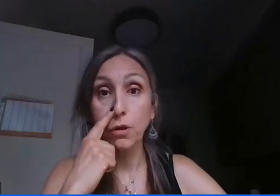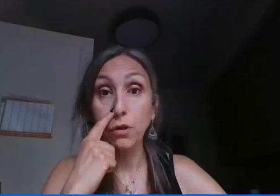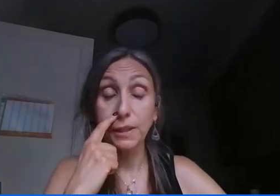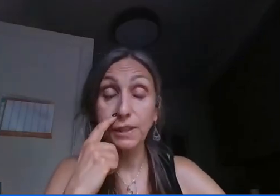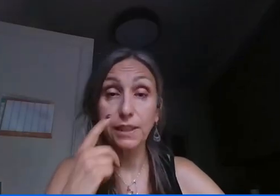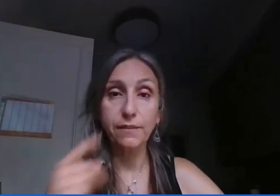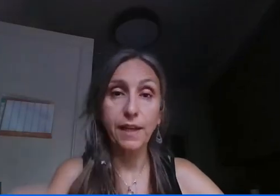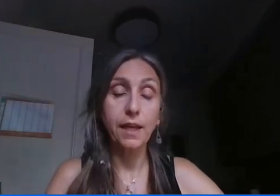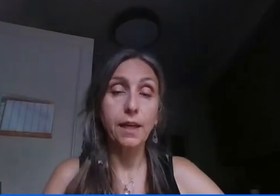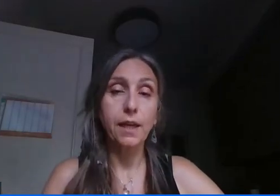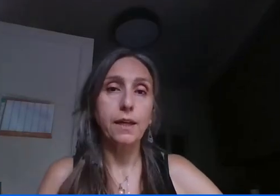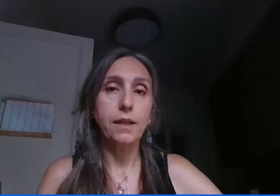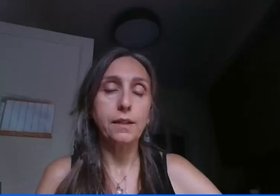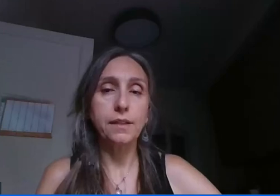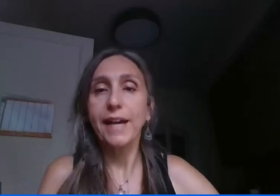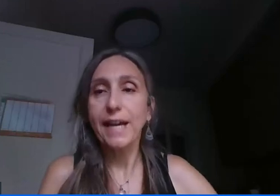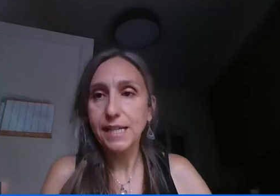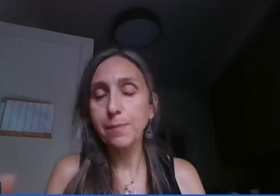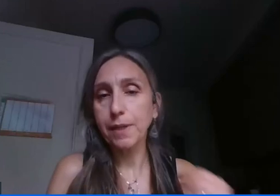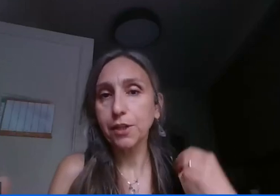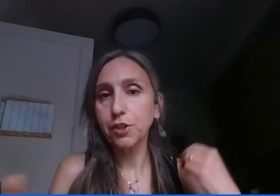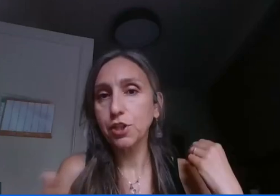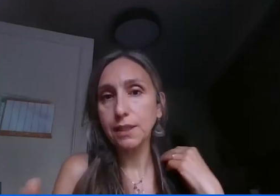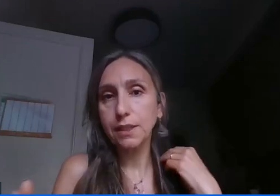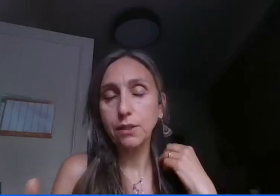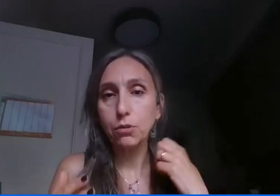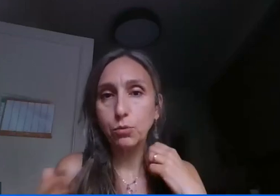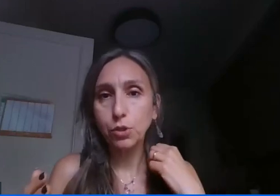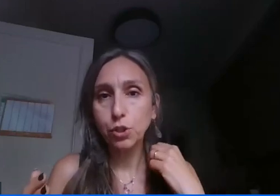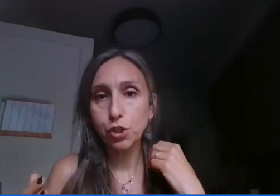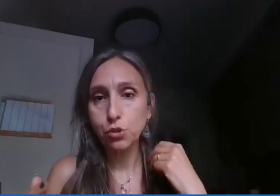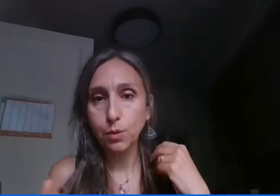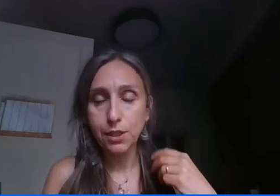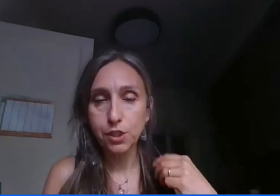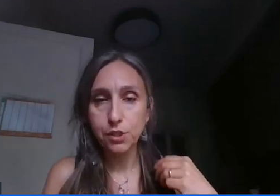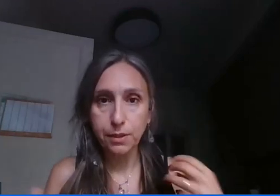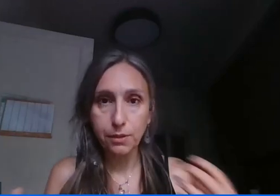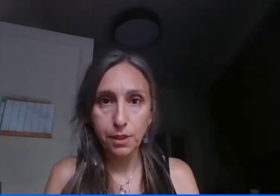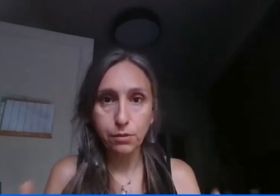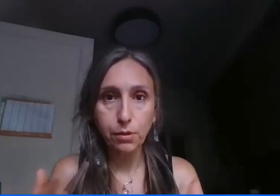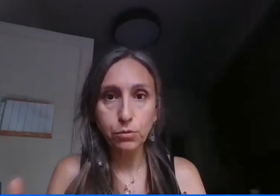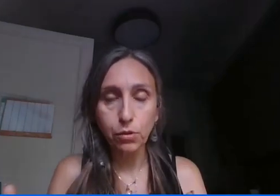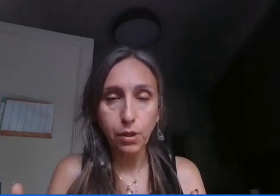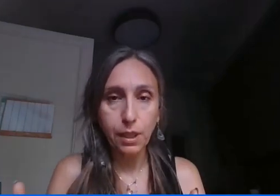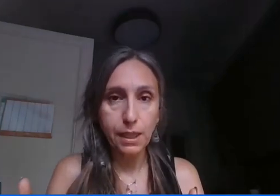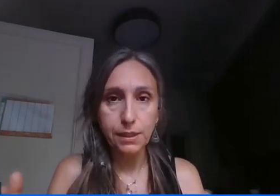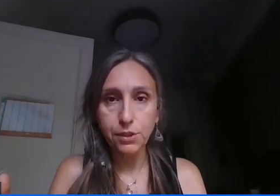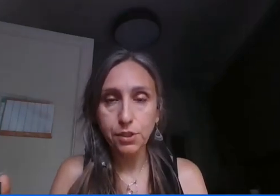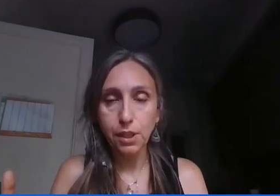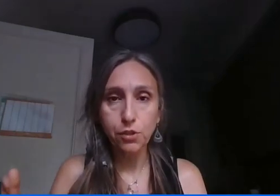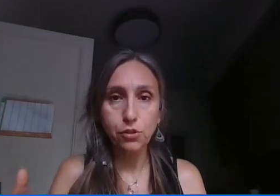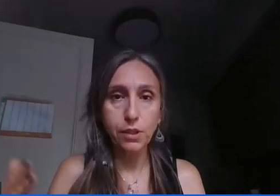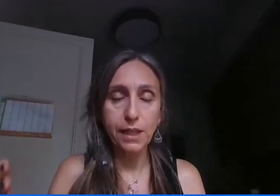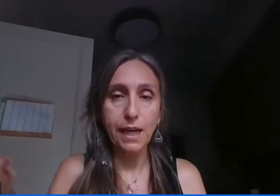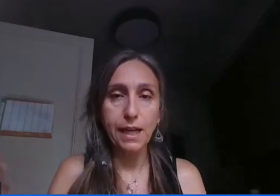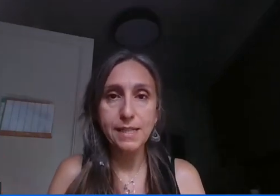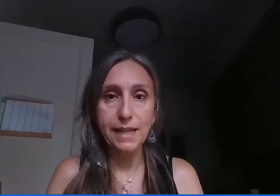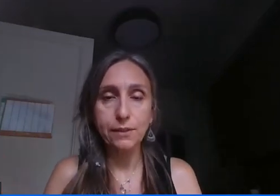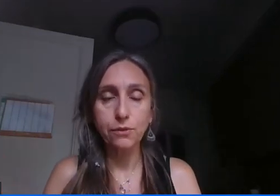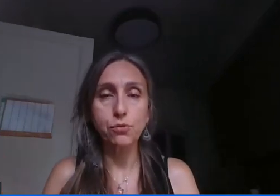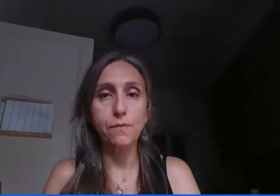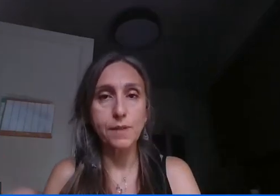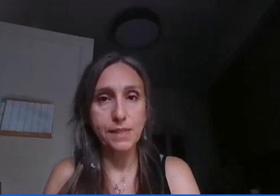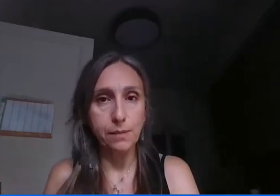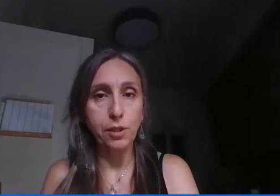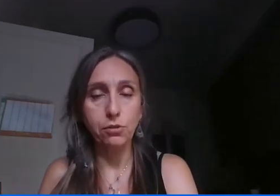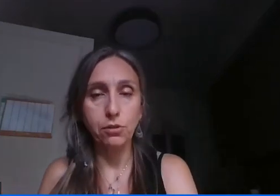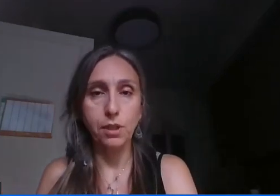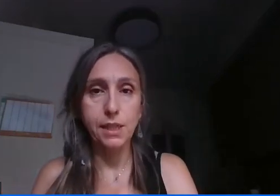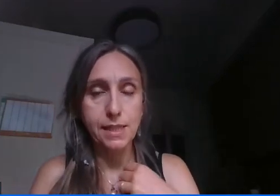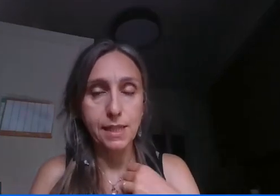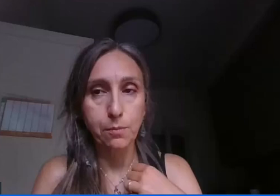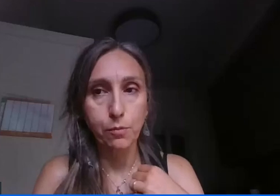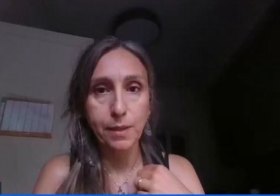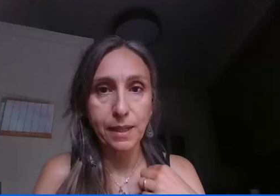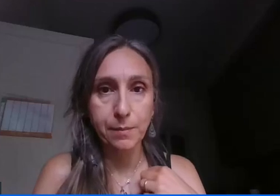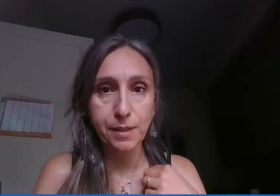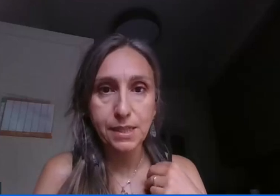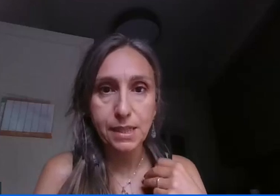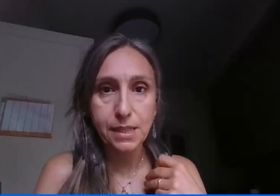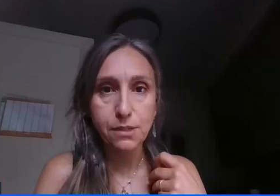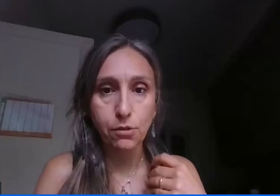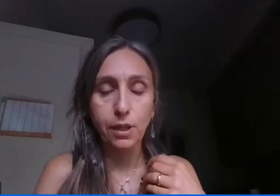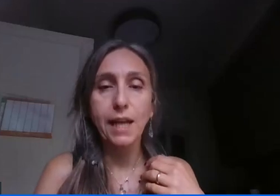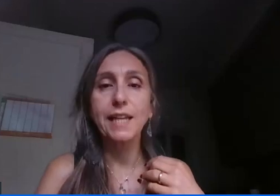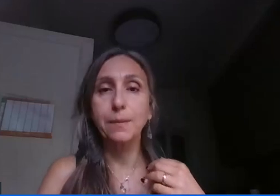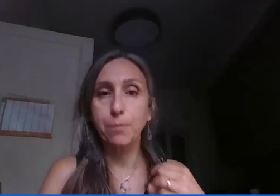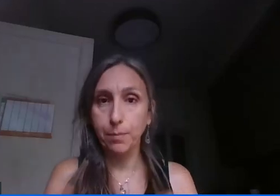ci sono normative diverse, perché c'è l'articolo 11 sulla legge per il diritto d'autore che dice che ciò che è realizzato su investimento e richieste della